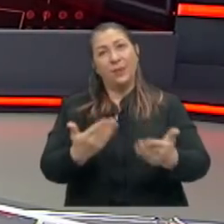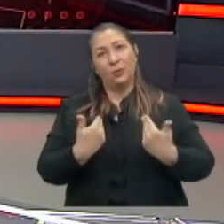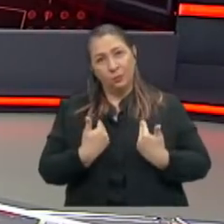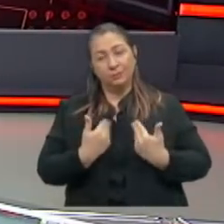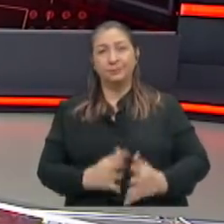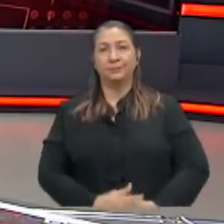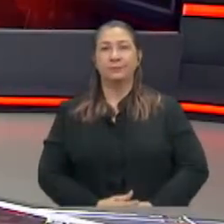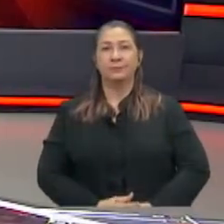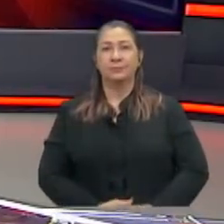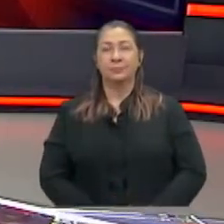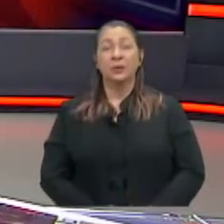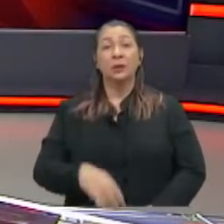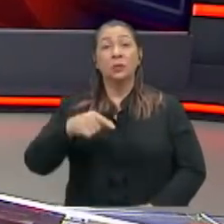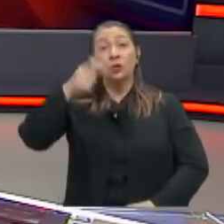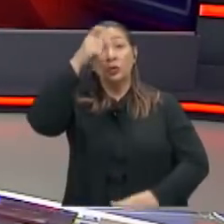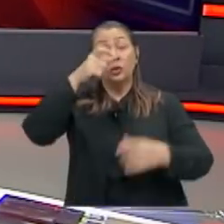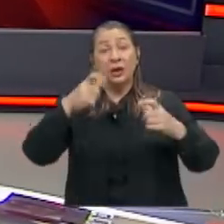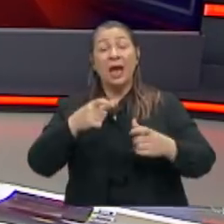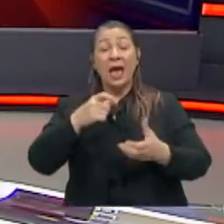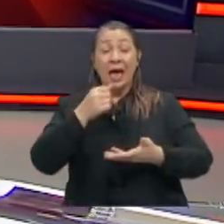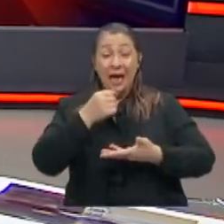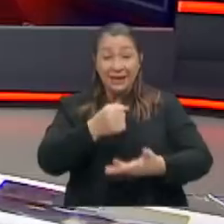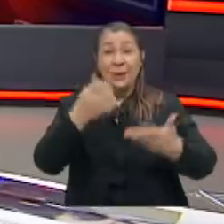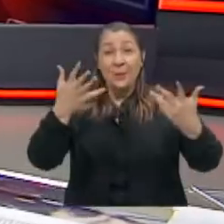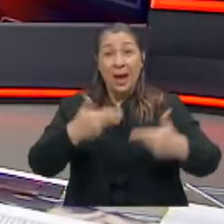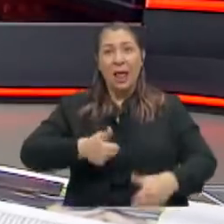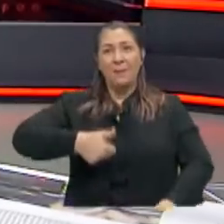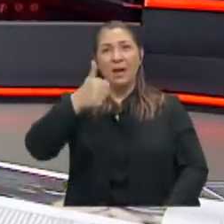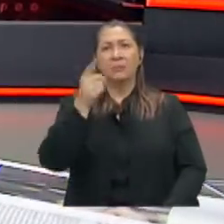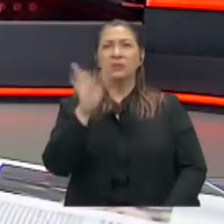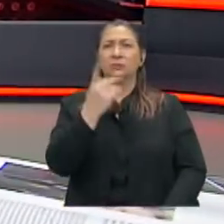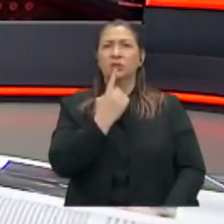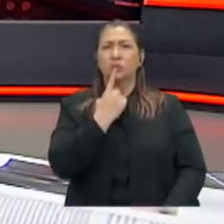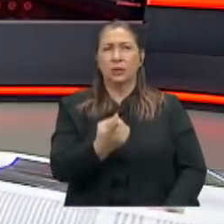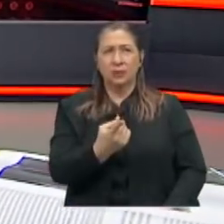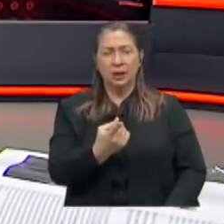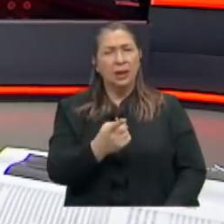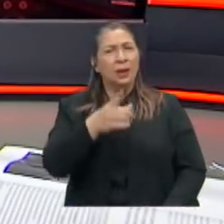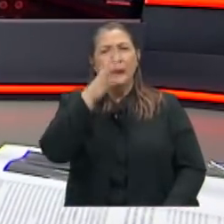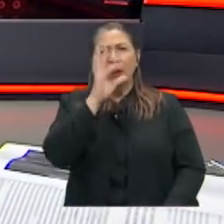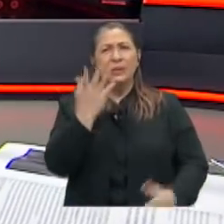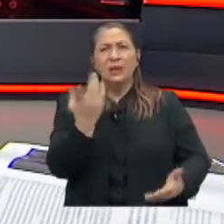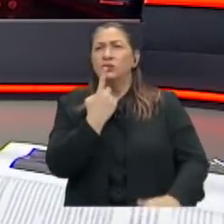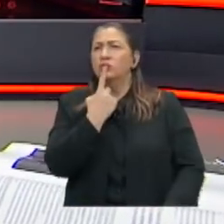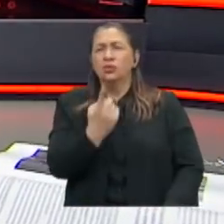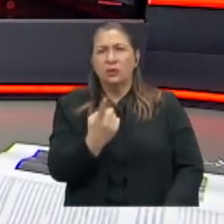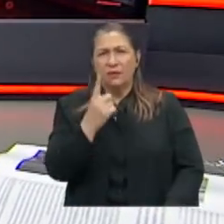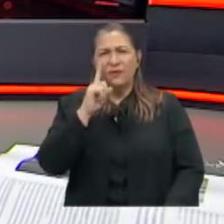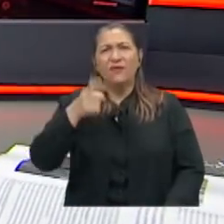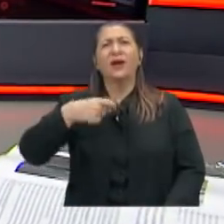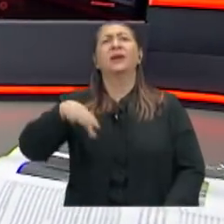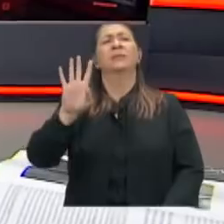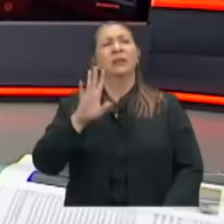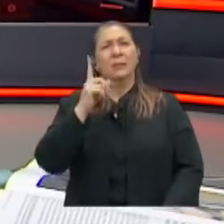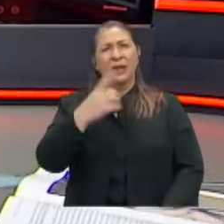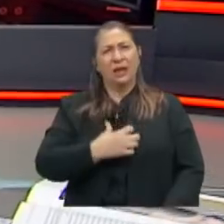efendim. Bu ülkenin Hazine ve Maliye Bakanı da başka bir şey söyledi. Kimin ne söylediğini fark etmediğine